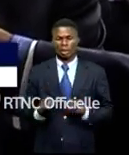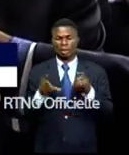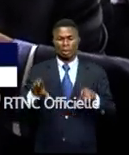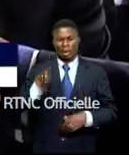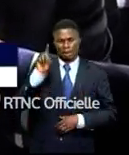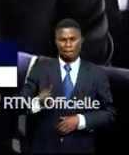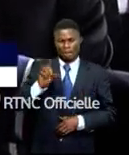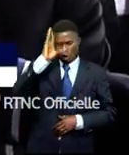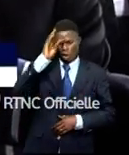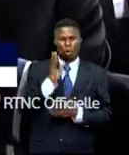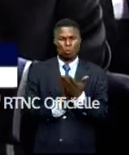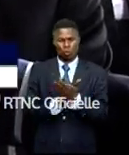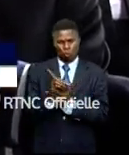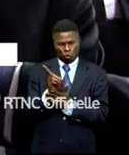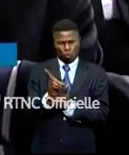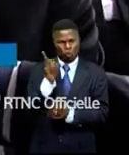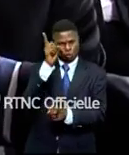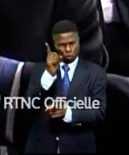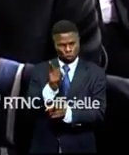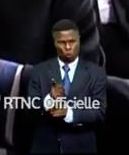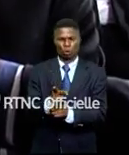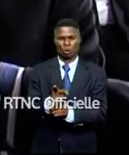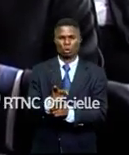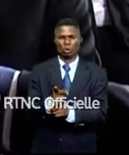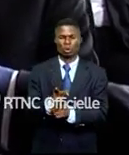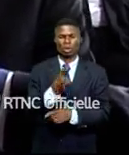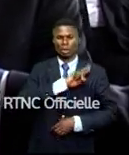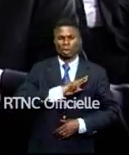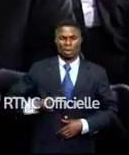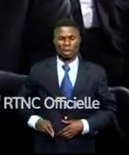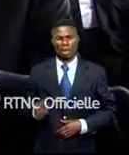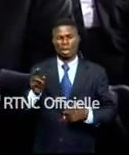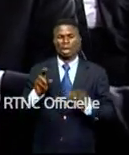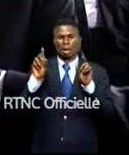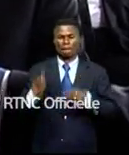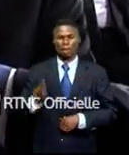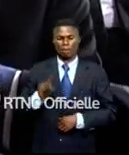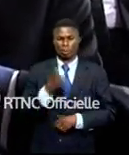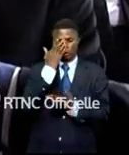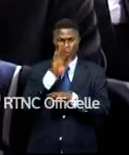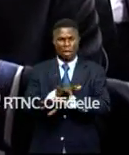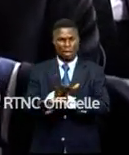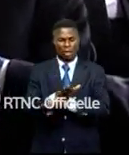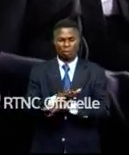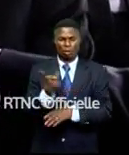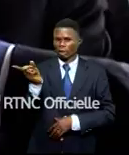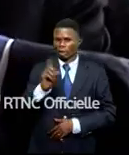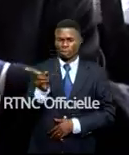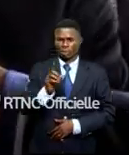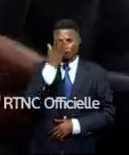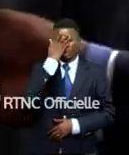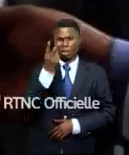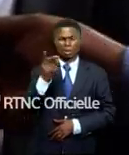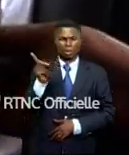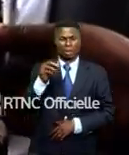d'hommes intègres, justes. La République n'a pas besoin d'hypocrites, surtout dans le